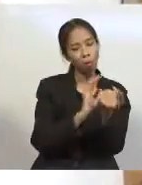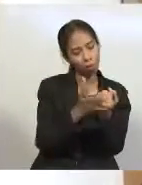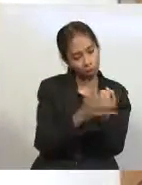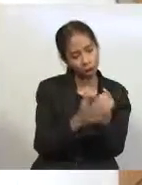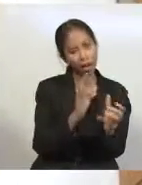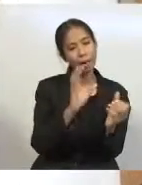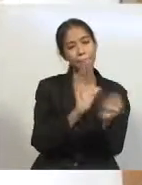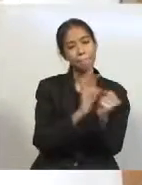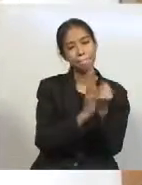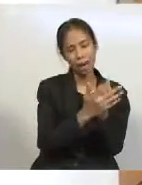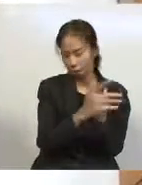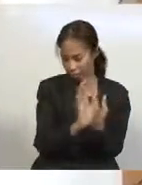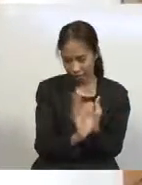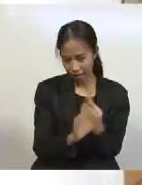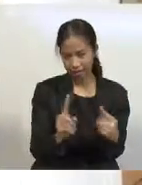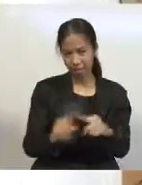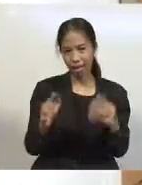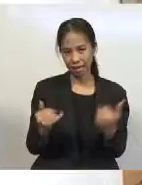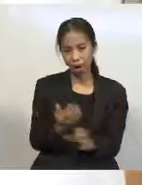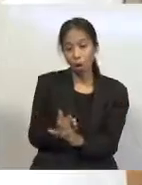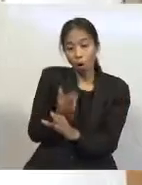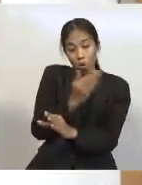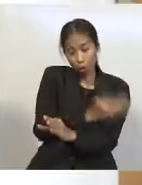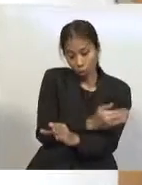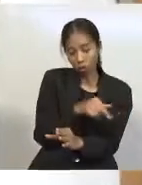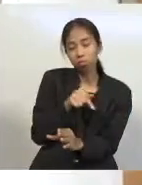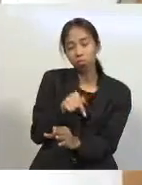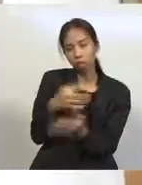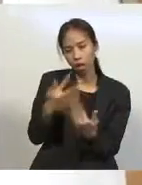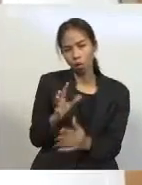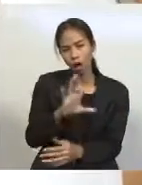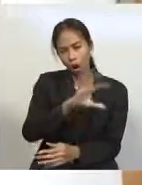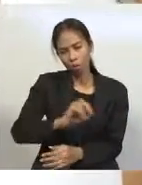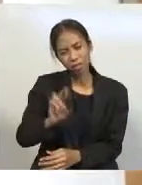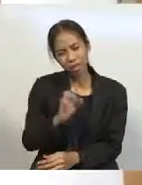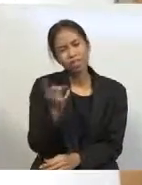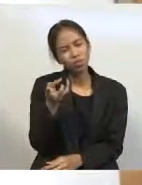ตรียมแปลงนะครับเตรียมจะใส่ปุ๋ยแล้วเราใช้น้อยมาก